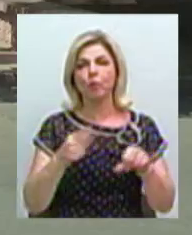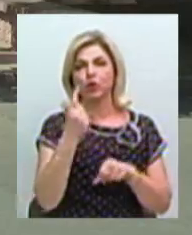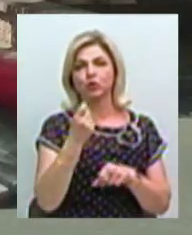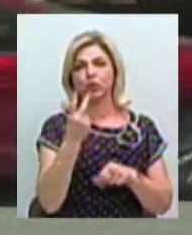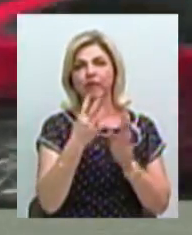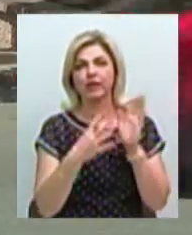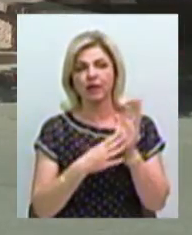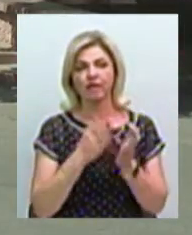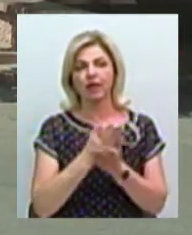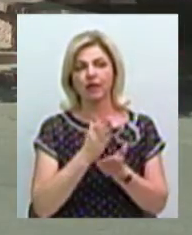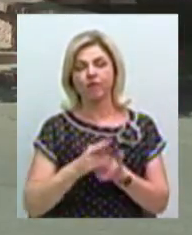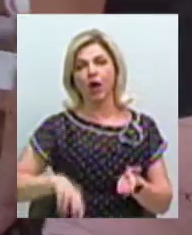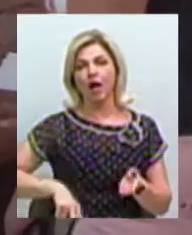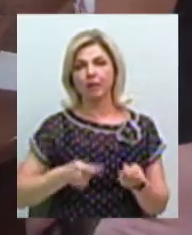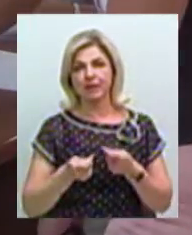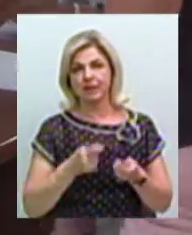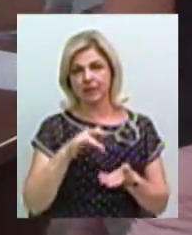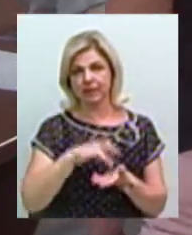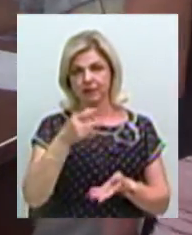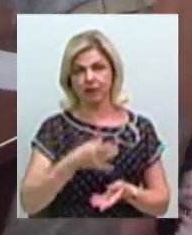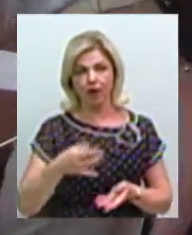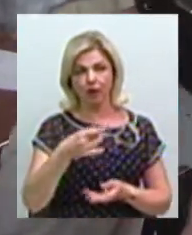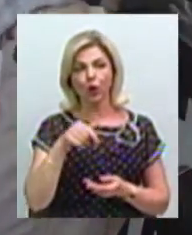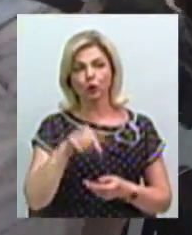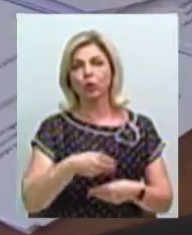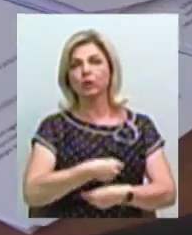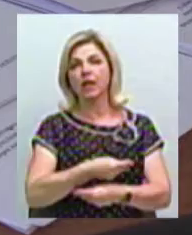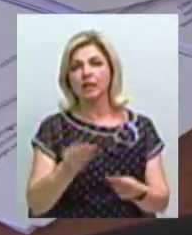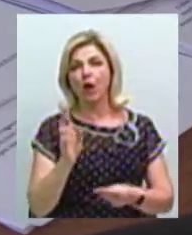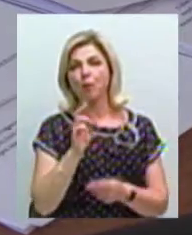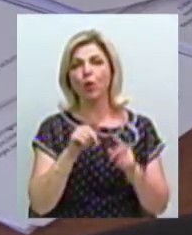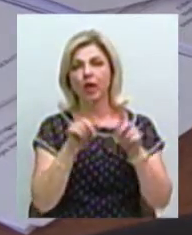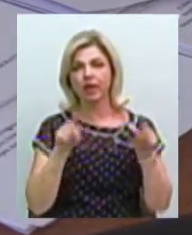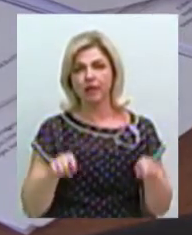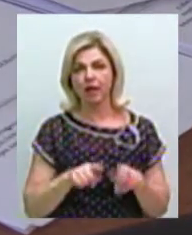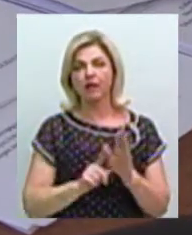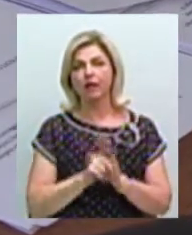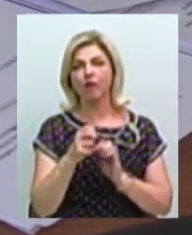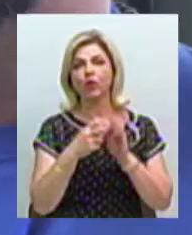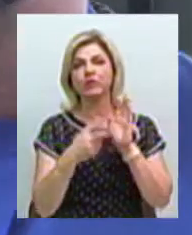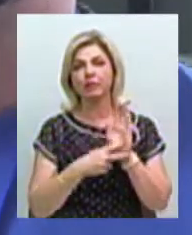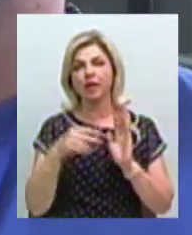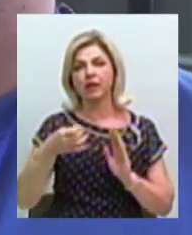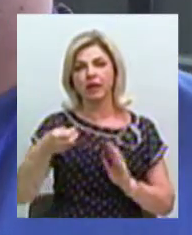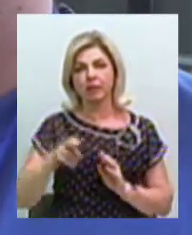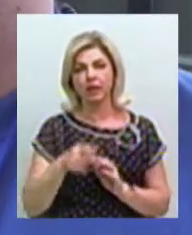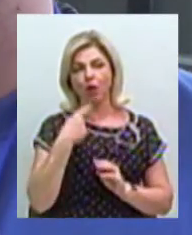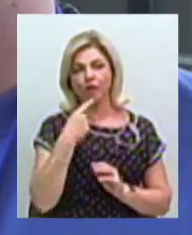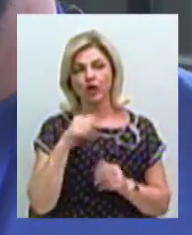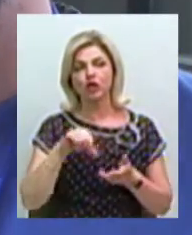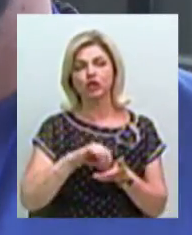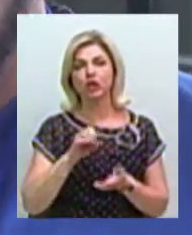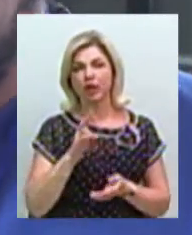розташована в адміністрації Центрального району. Тут роздачу бюлетенів та канцелярії розпочали 18 липня, говорить член ОВК